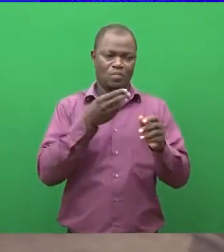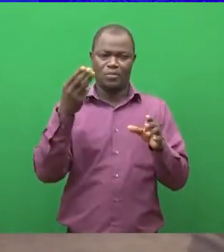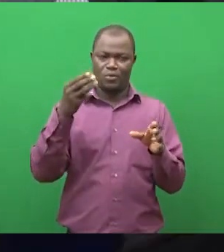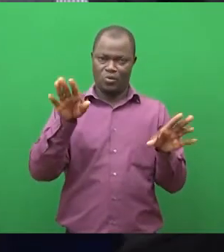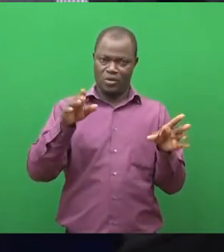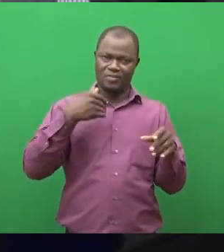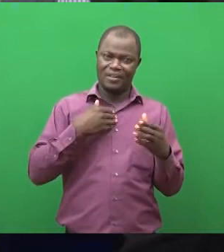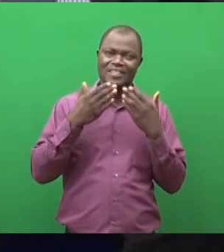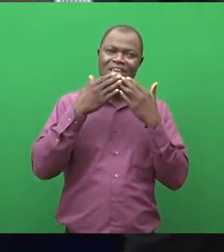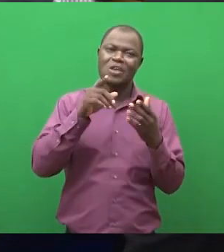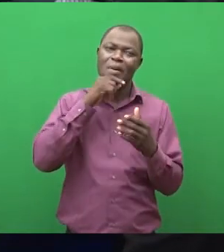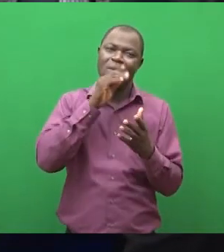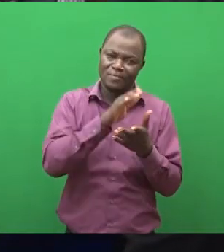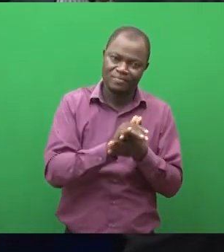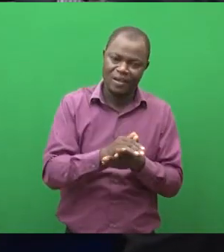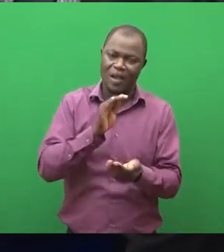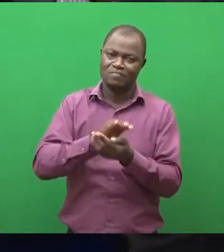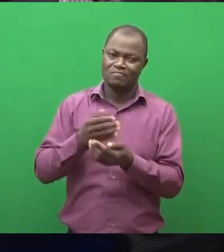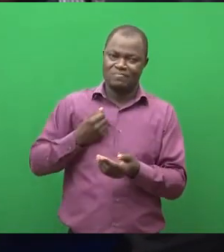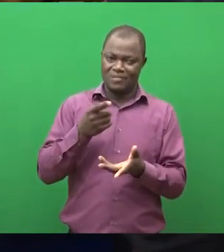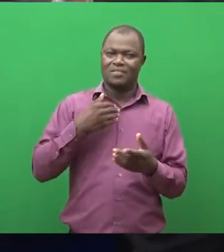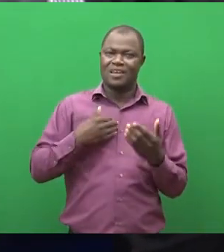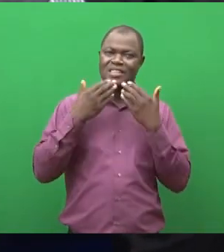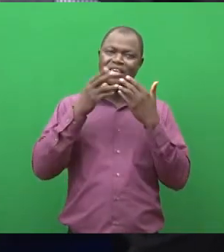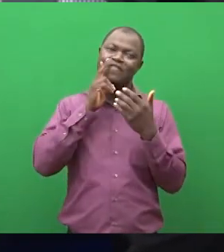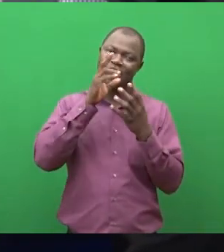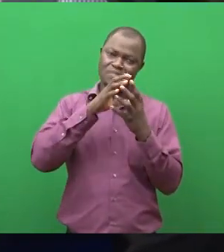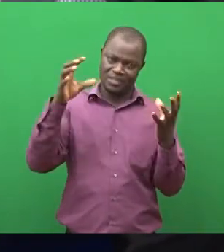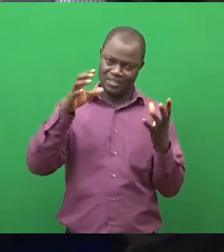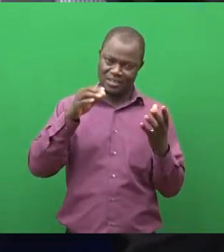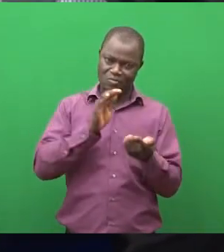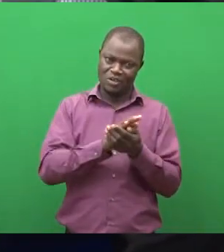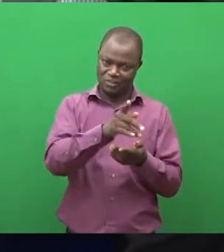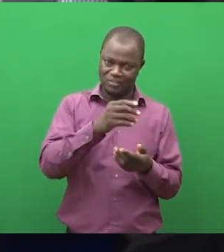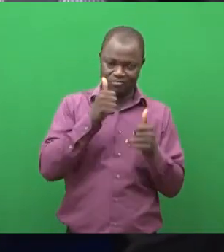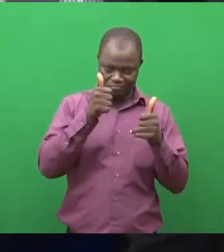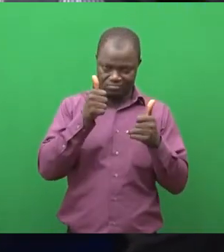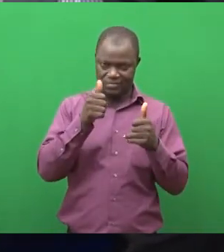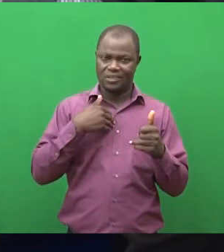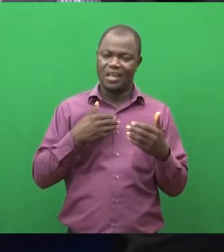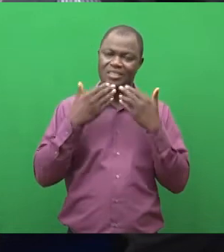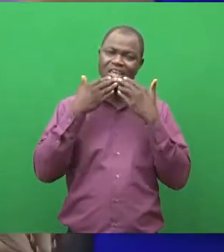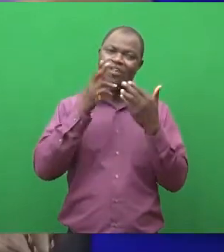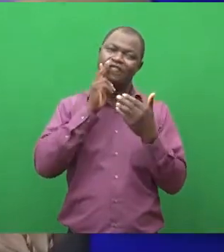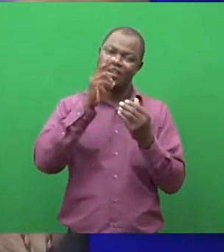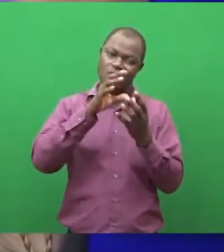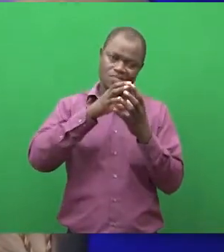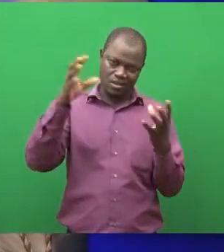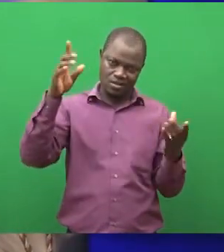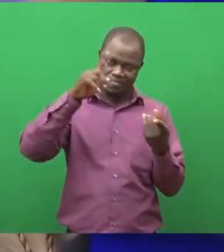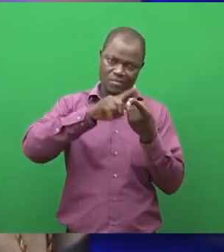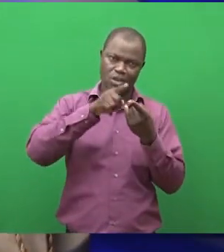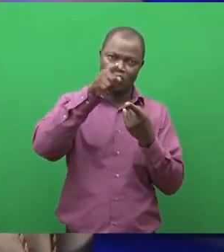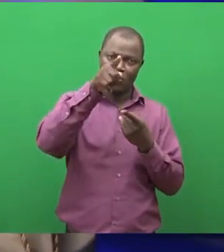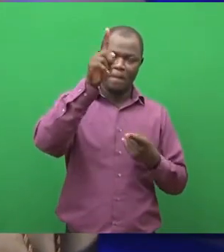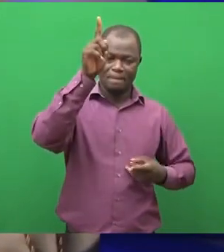zvakanaka maita baba chidzidzi varora vangu tinokutendai kwaka Douglas handiti nai tinokutendai nemiwo muve